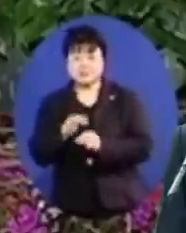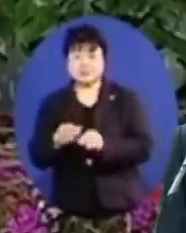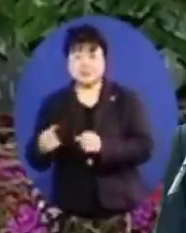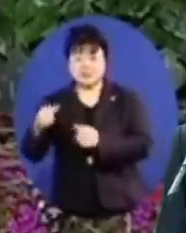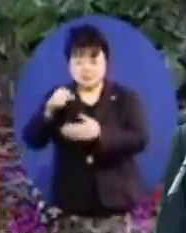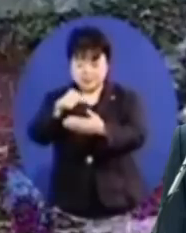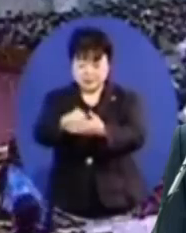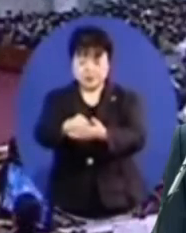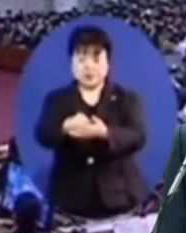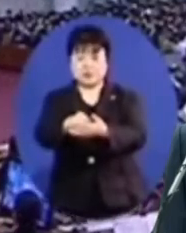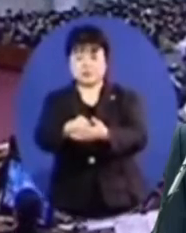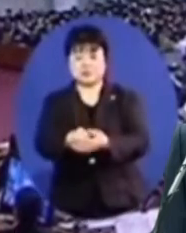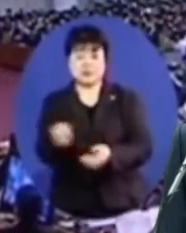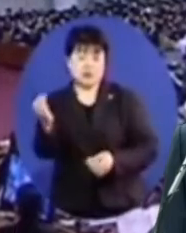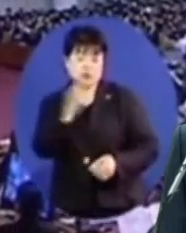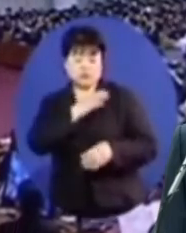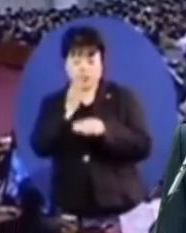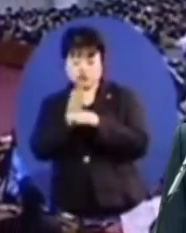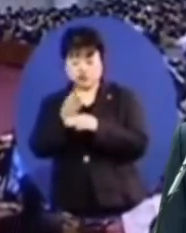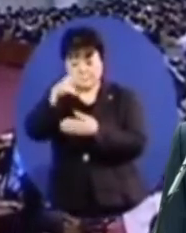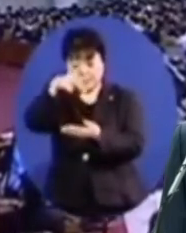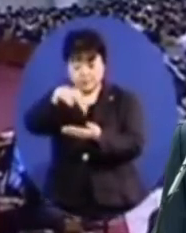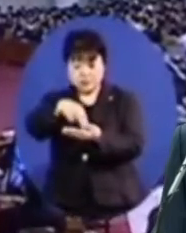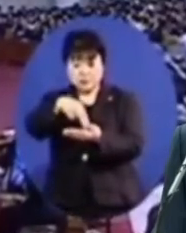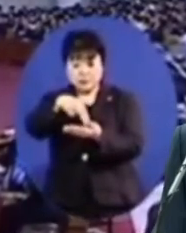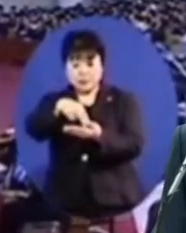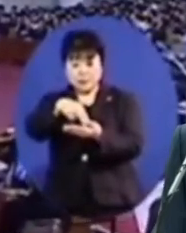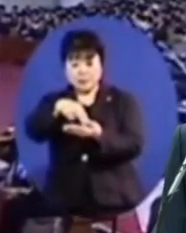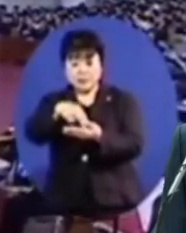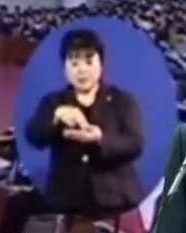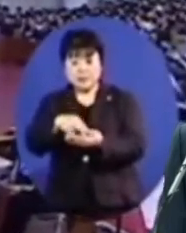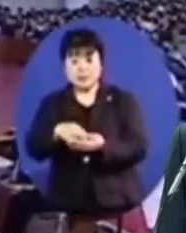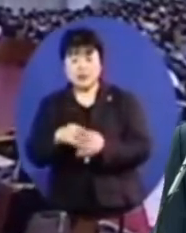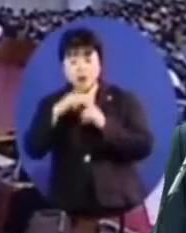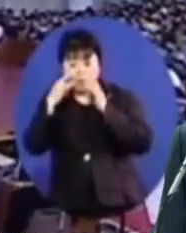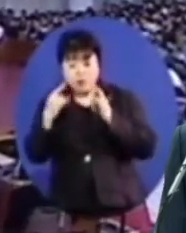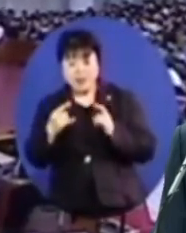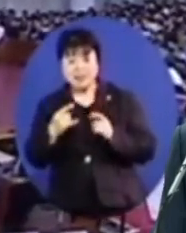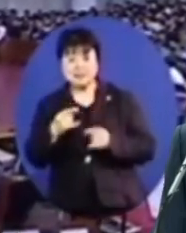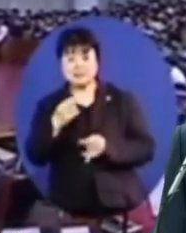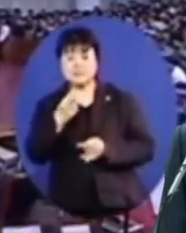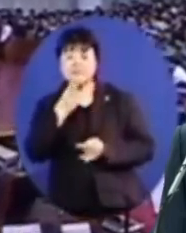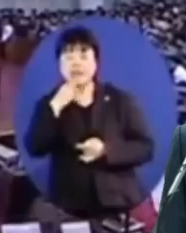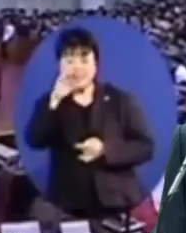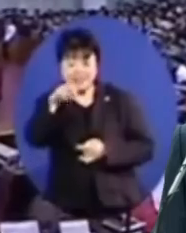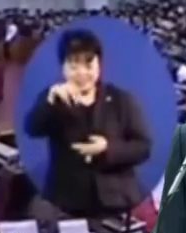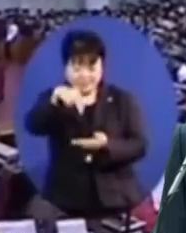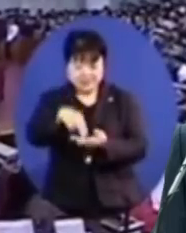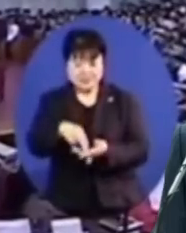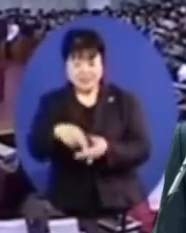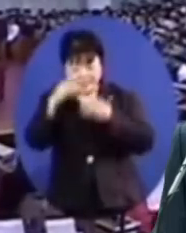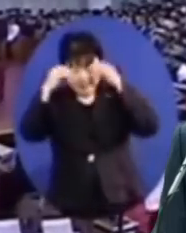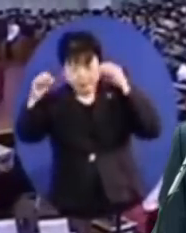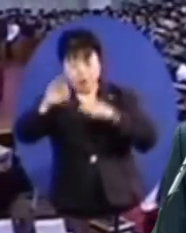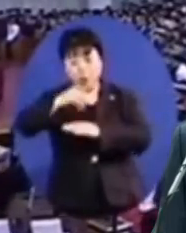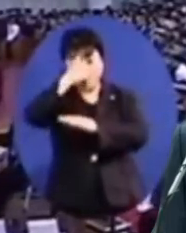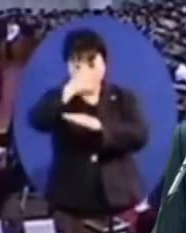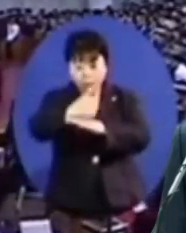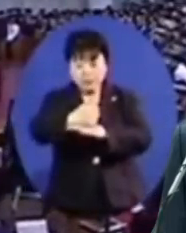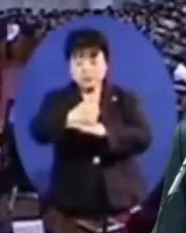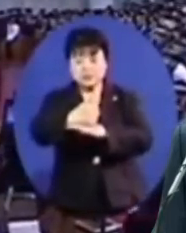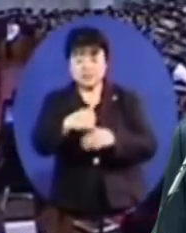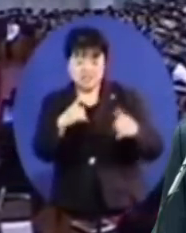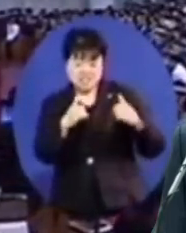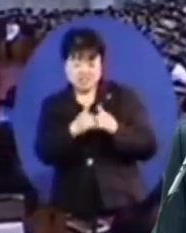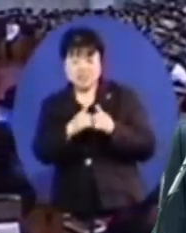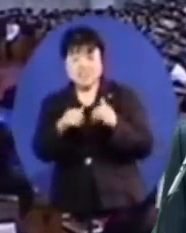대륙의 부의 중심부에 서는 것이었습니다. 그가 파리에 도착했을 때 나폴레옹 황제는 오스트리아의 전쟁을